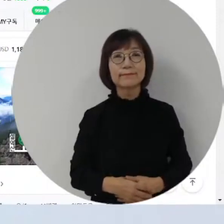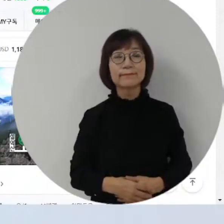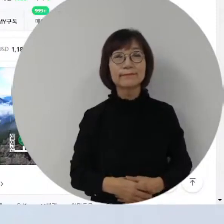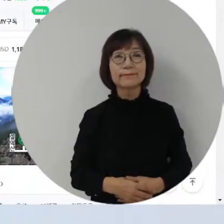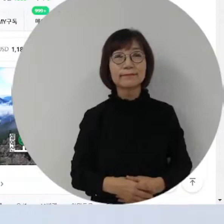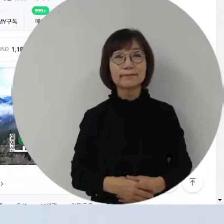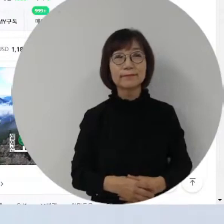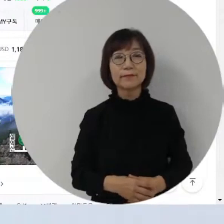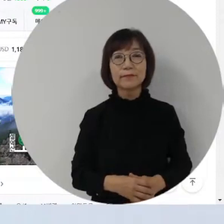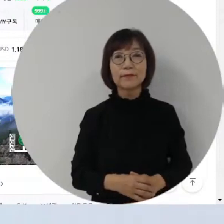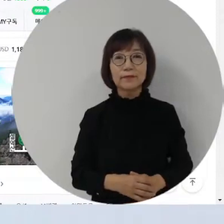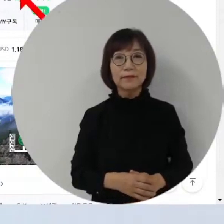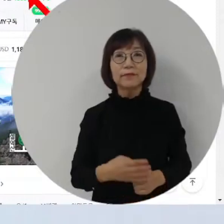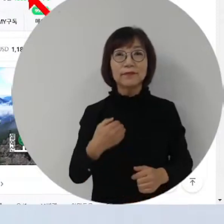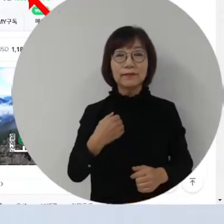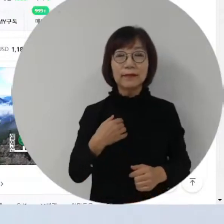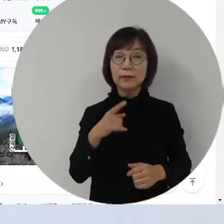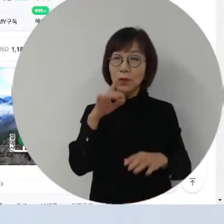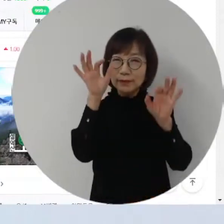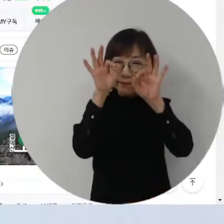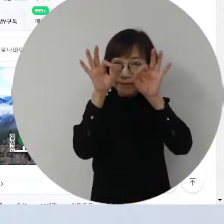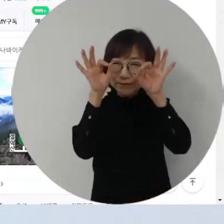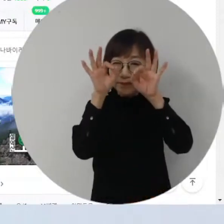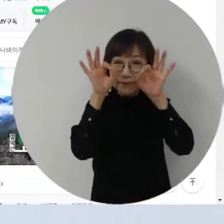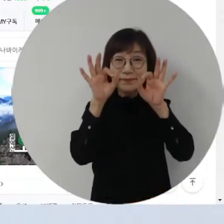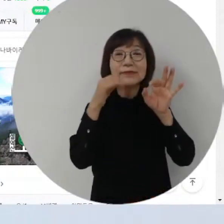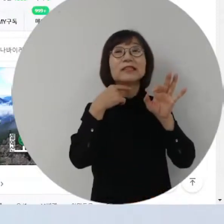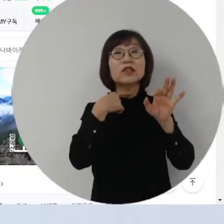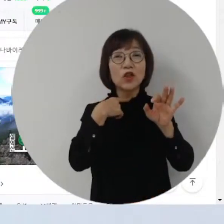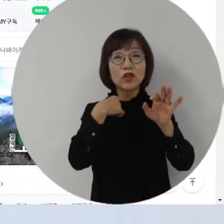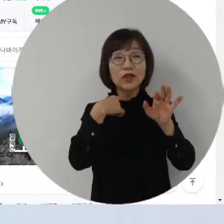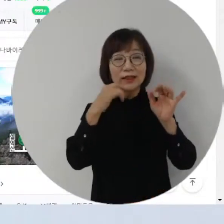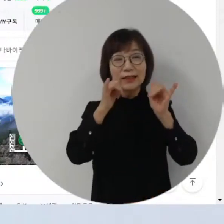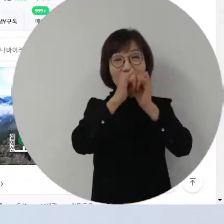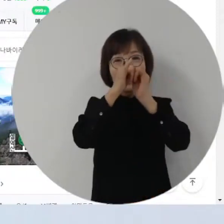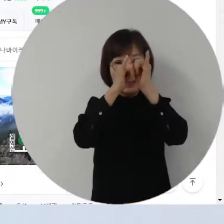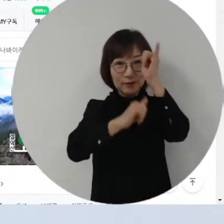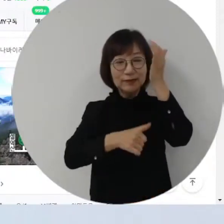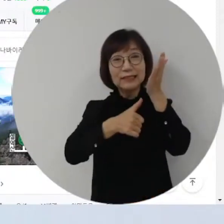엣지에서처럼 오른쪽 상단에 점점점 메뉴 들어가 줄게요.